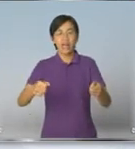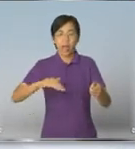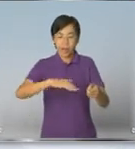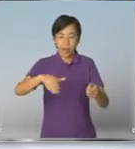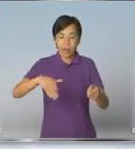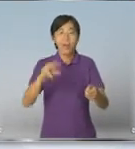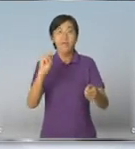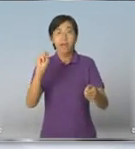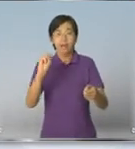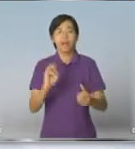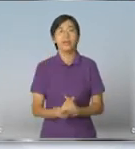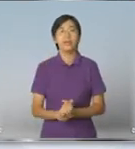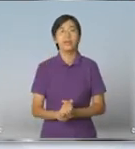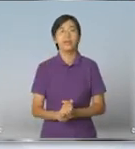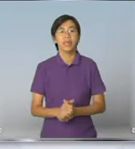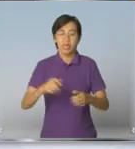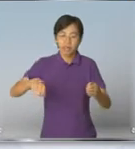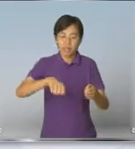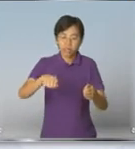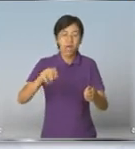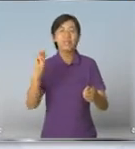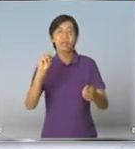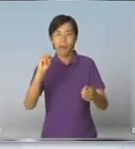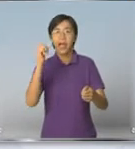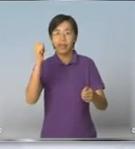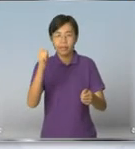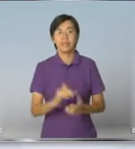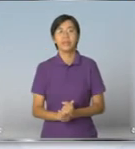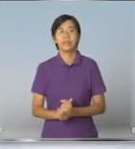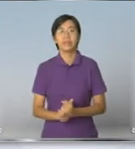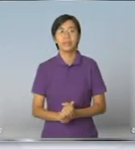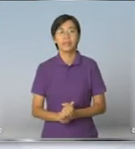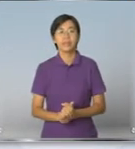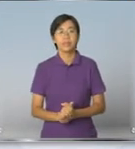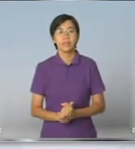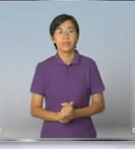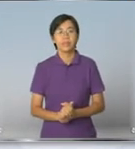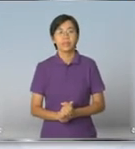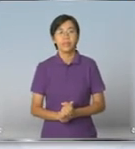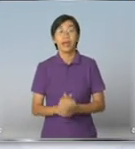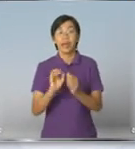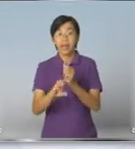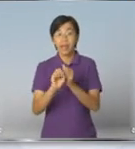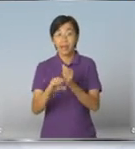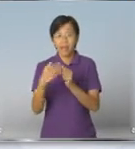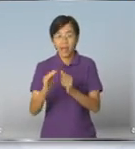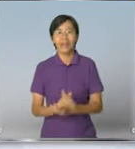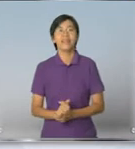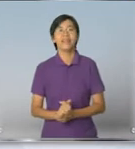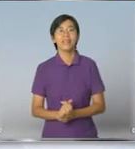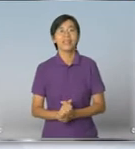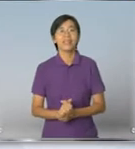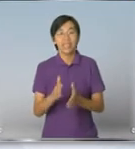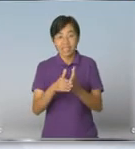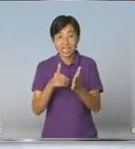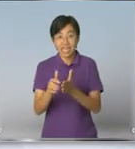มนี่นะครับเราจะเริ่มจากการผสมแป้งก่อน ผสมแป้งค่ะทีนี้ในส่วนของเมื่อสักครู่นี้ที่แนะนำก็คือจะมีของในส่วนของสีนะคะ ครับผม